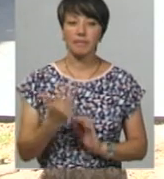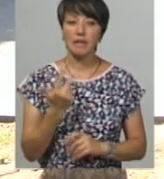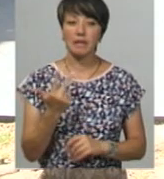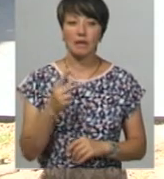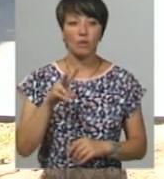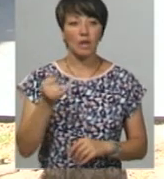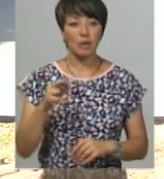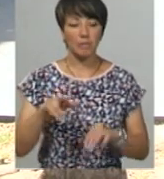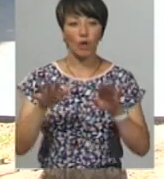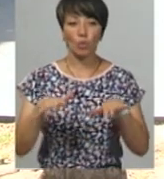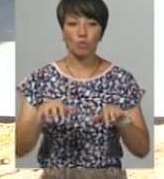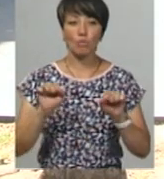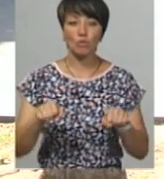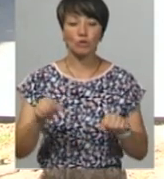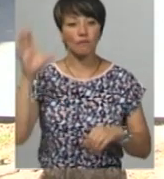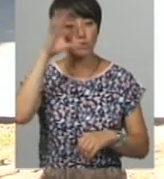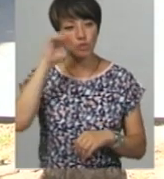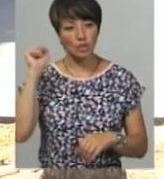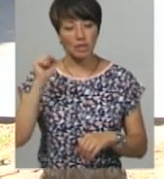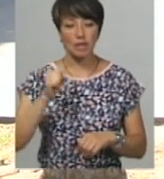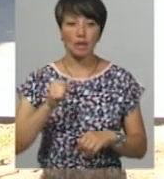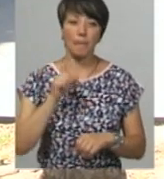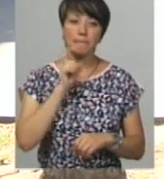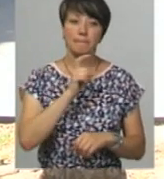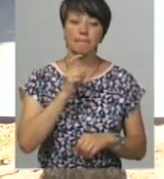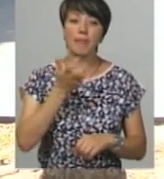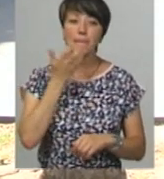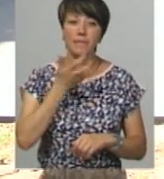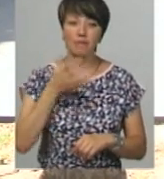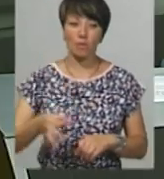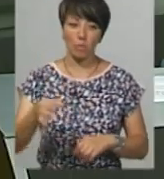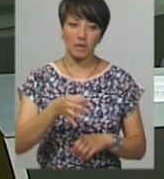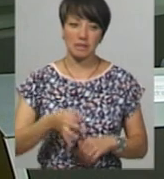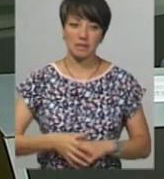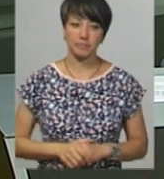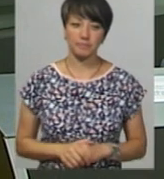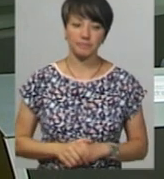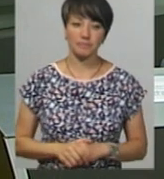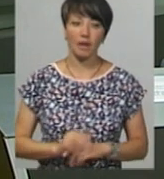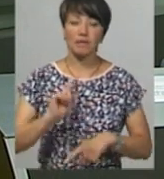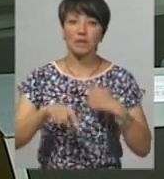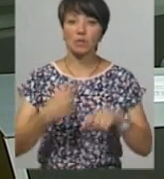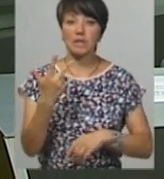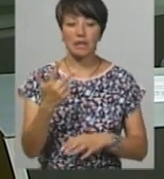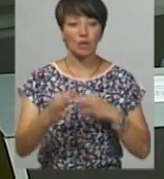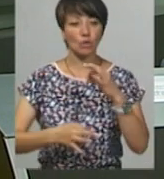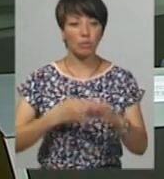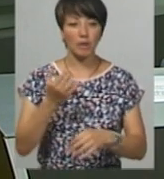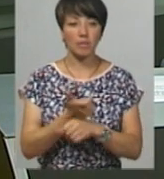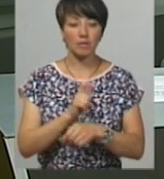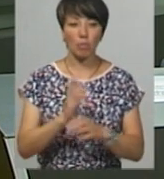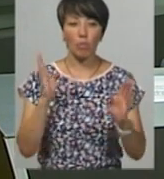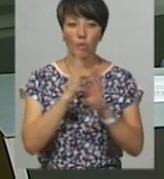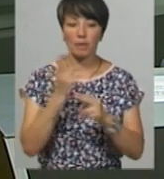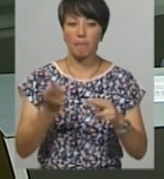липня дощ ймовірний тільки вночі, і то на півдні області невеликий. У наступні 3 доби переважатиме